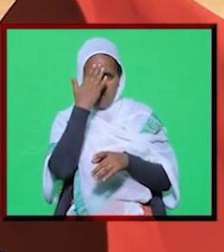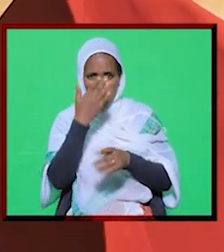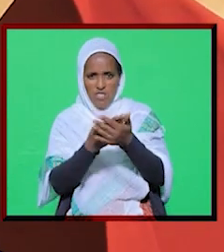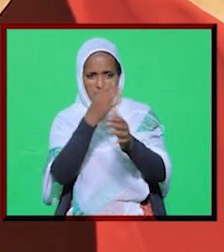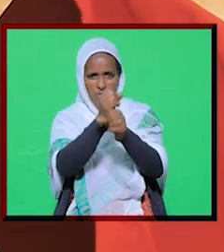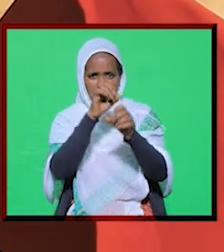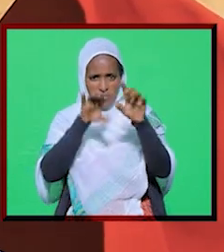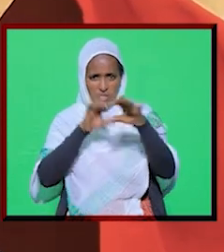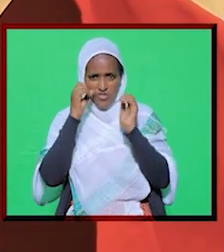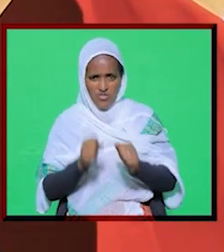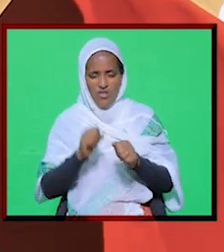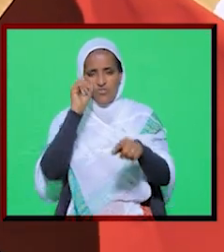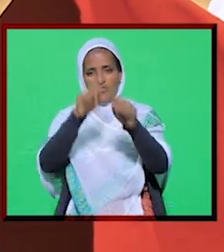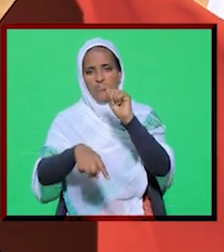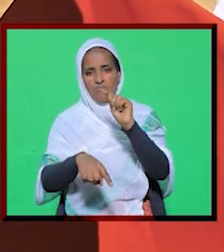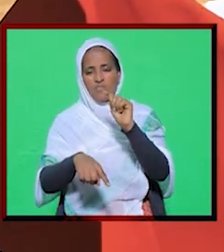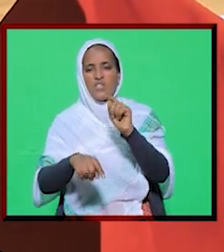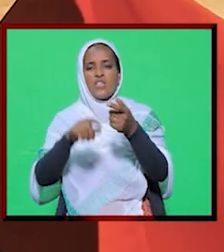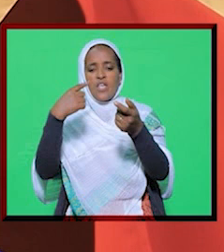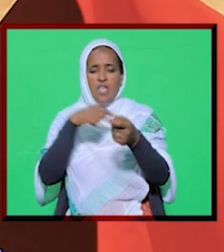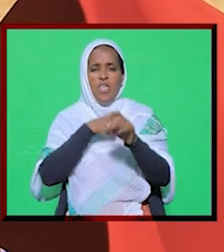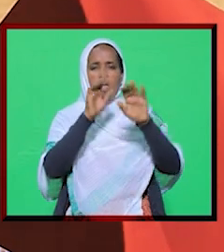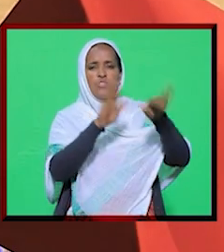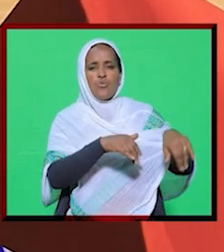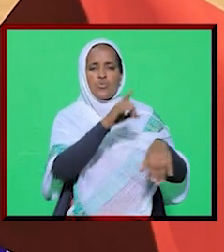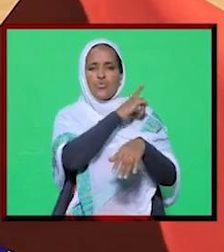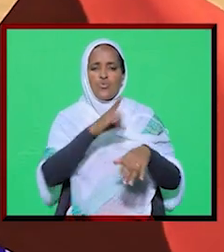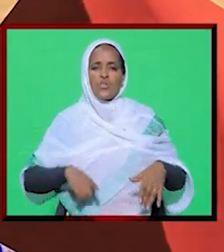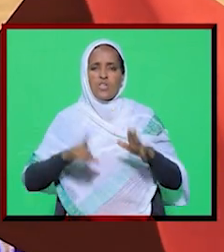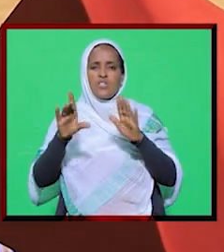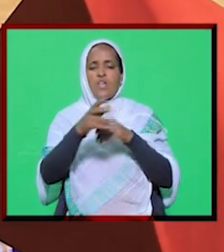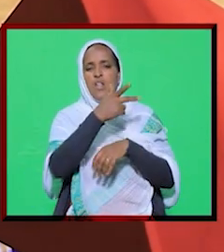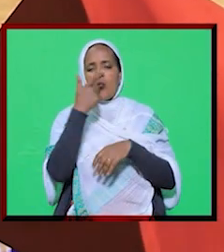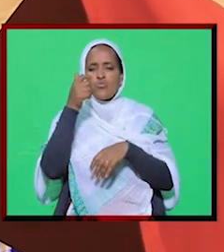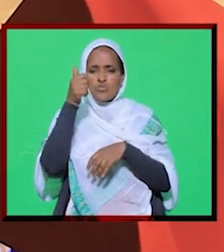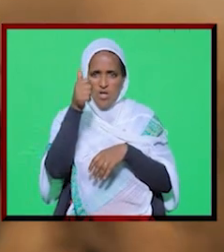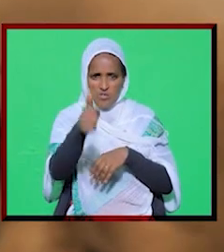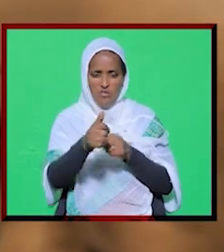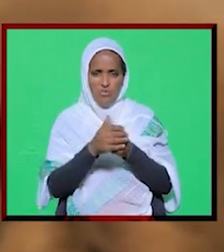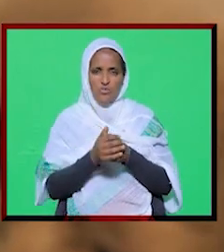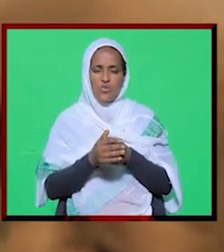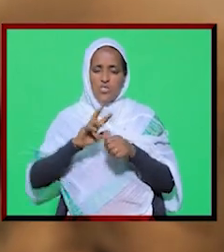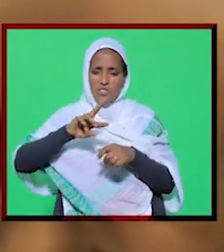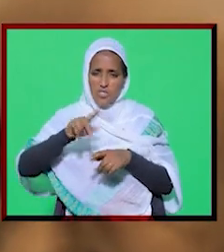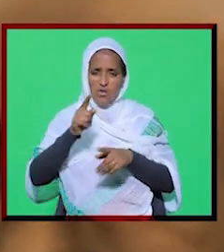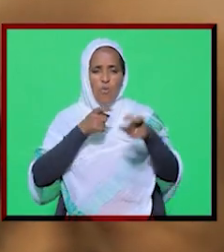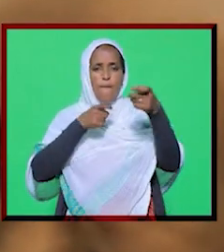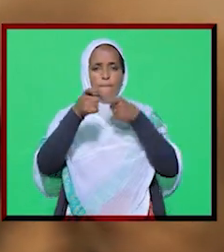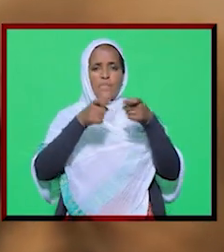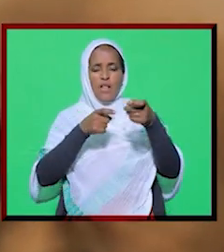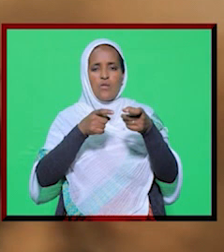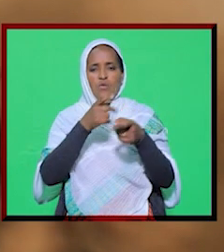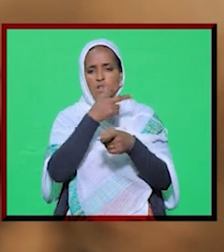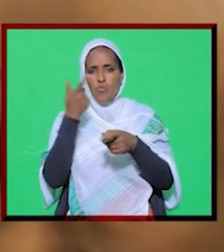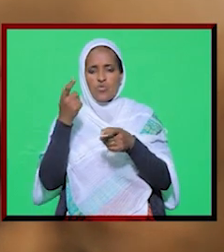ያዥ እናደርገዋለን? አናደርገው። አረ እኛንም ተውት ምእመናን፣ ሌቦች ራሳቸው ሰርቀው የሚተዳደሩ